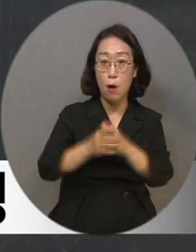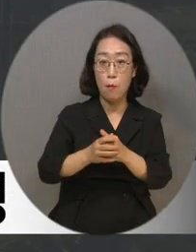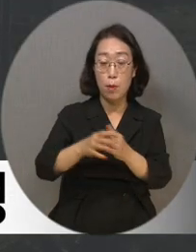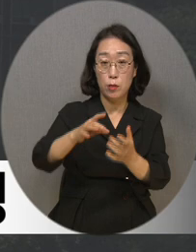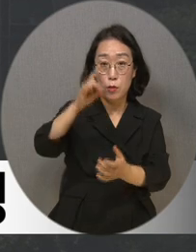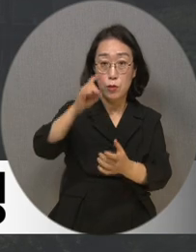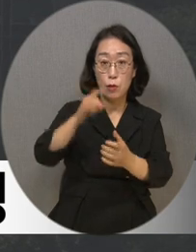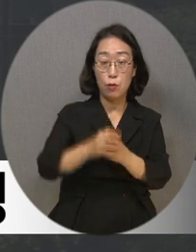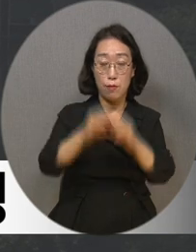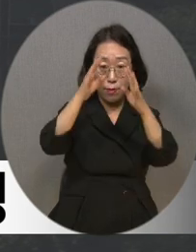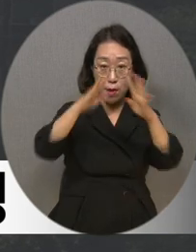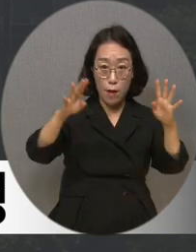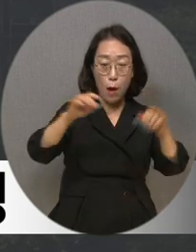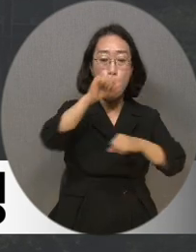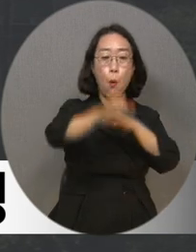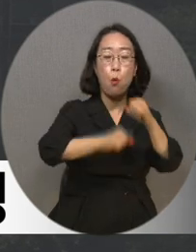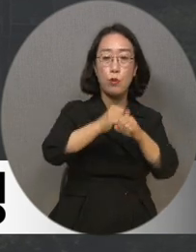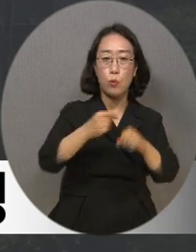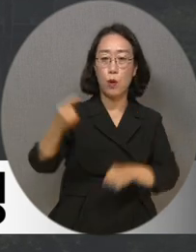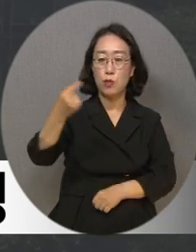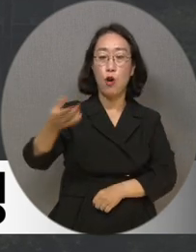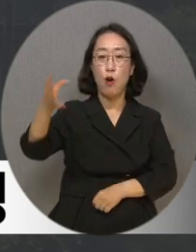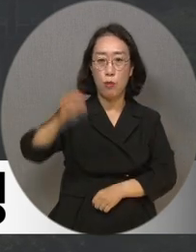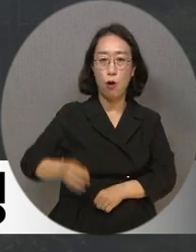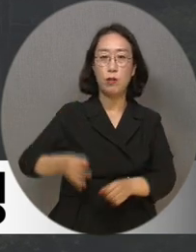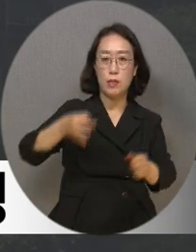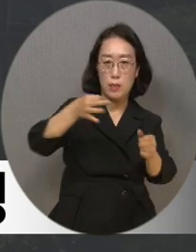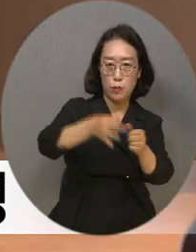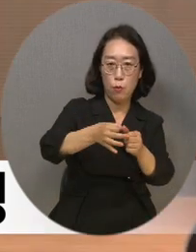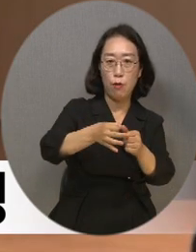대학에 5년간 각 1,000억 원씩 지원합니다.